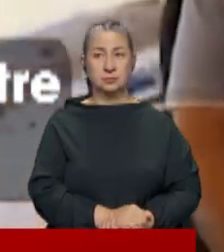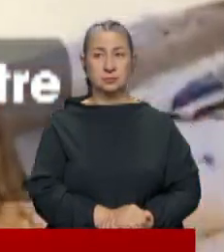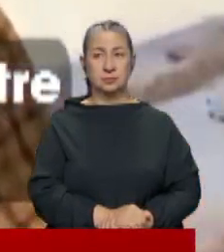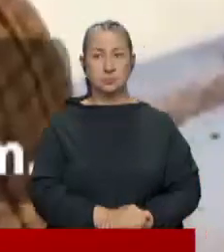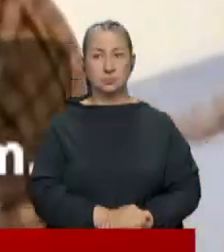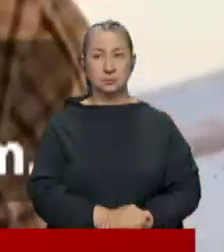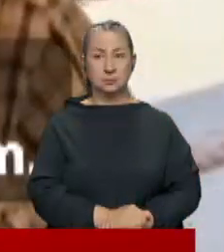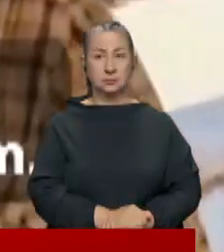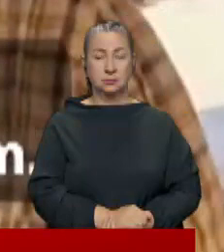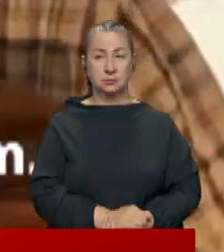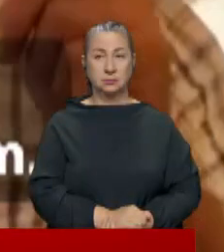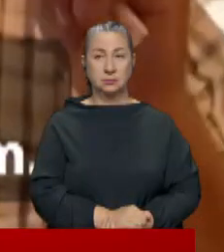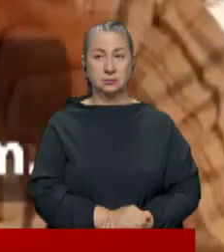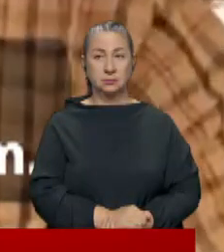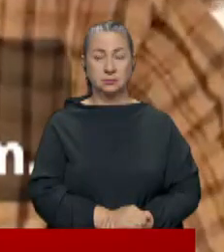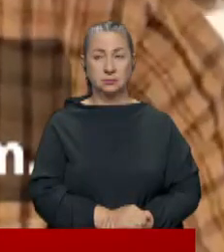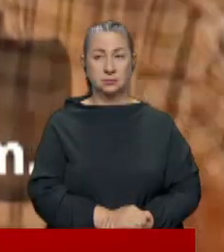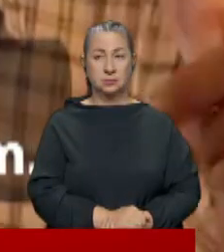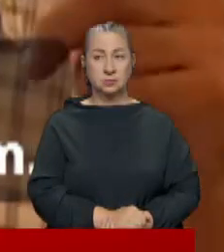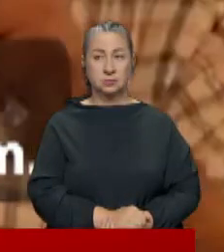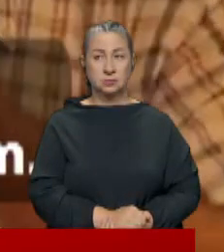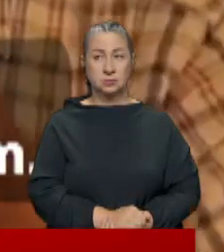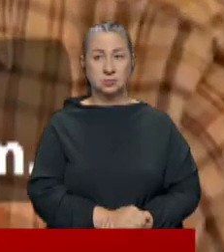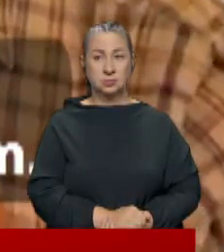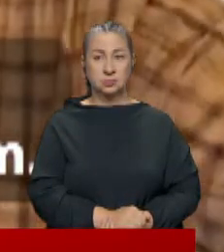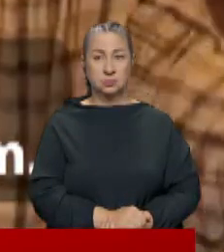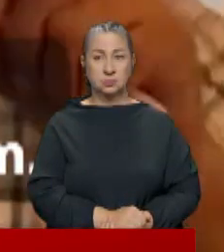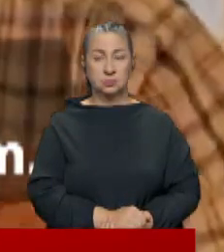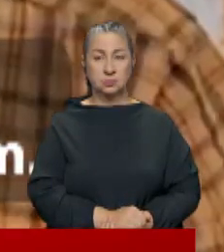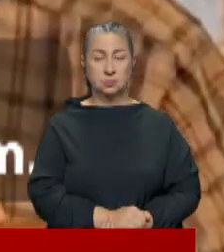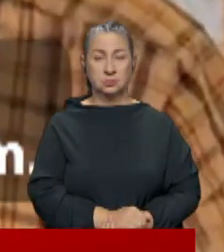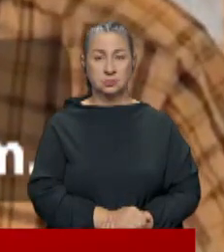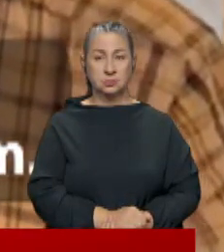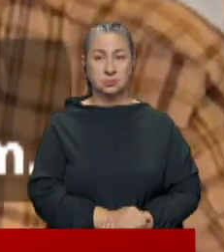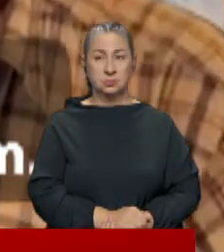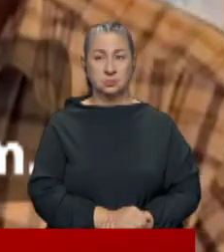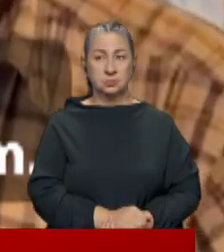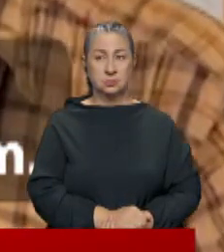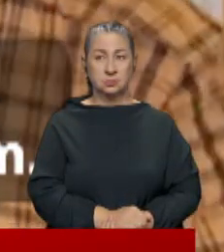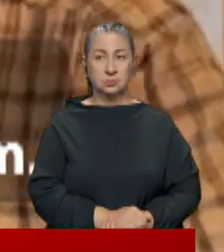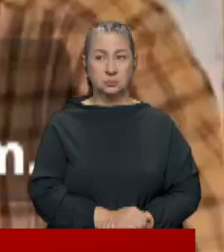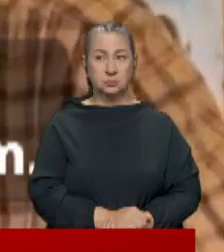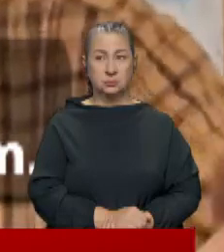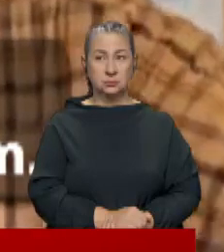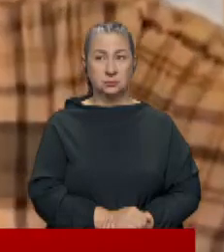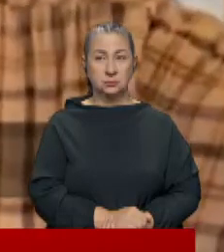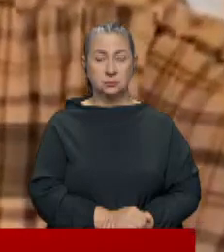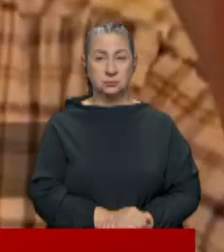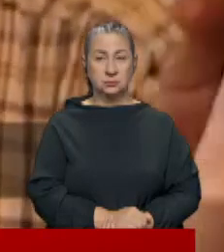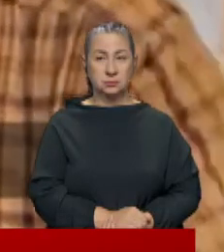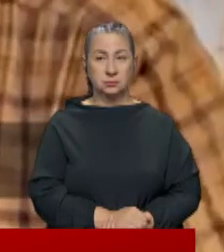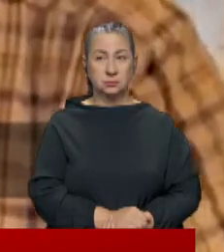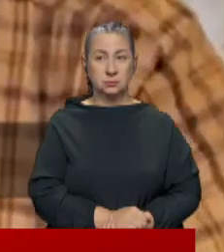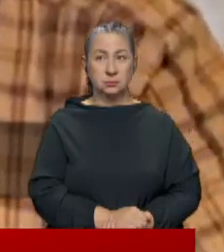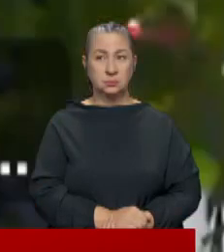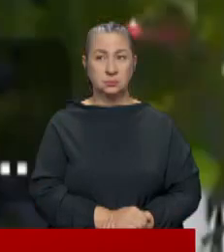60 liraya girip geliyordum. Evet. Şimdi şu anda 30 liradan 300 lira. 2 liraya indiriyorlar, vatandaş sevindi. O da kardeşim zaten 5